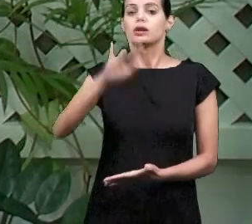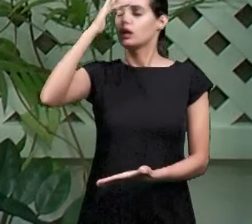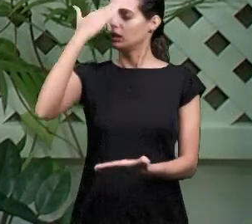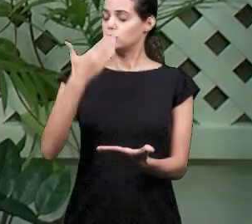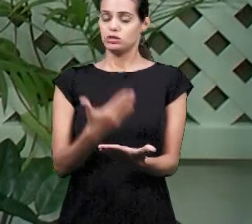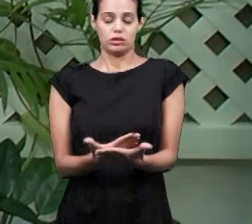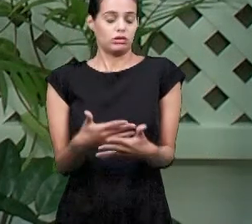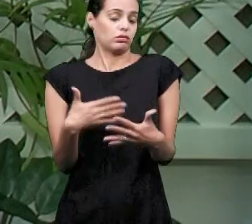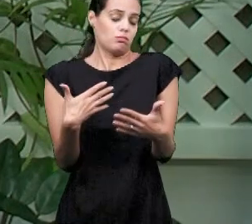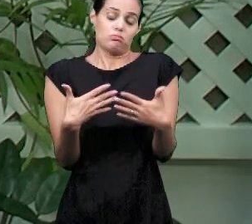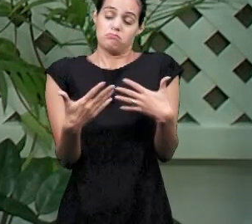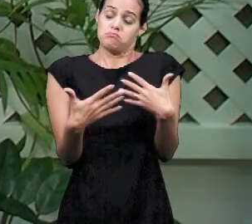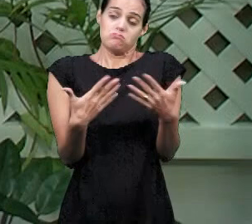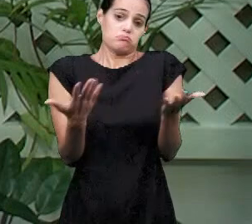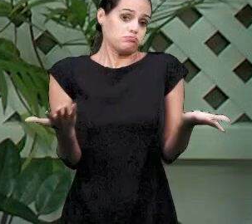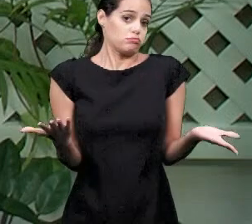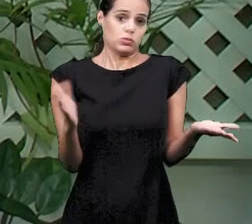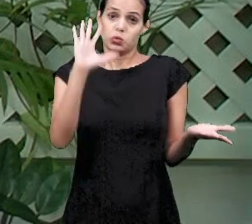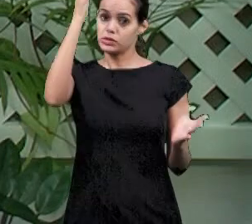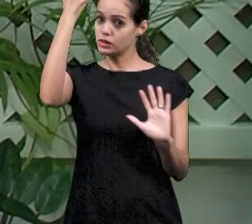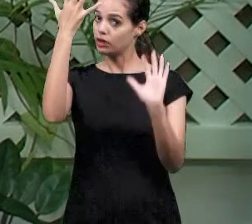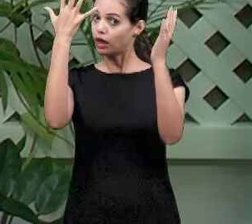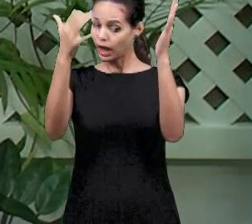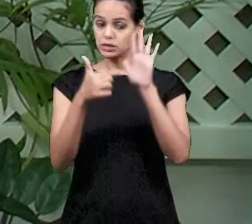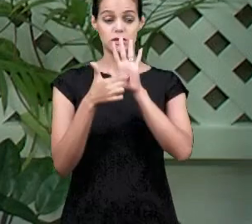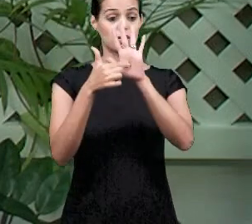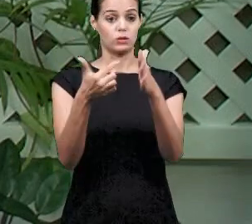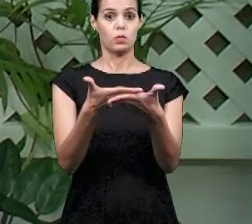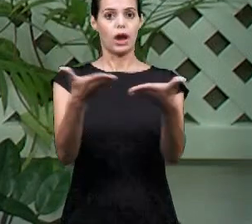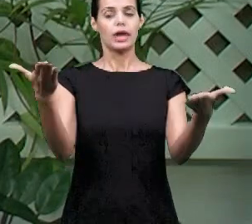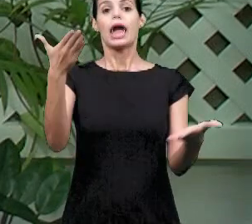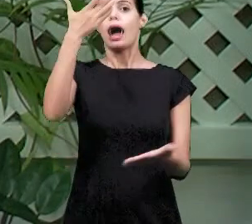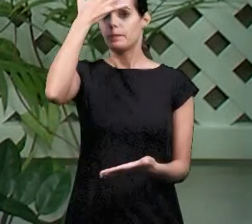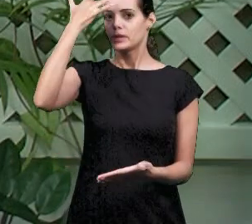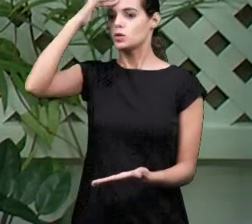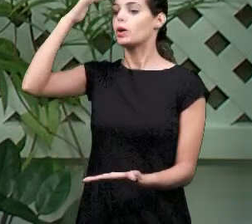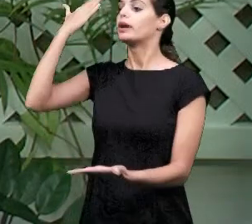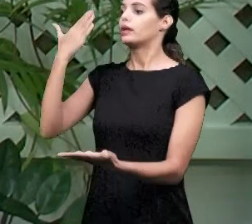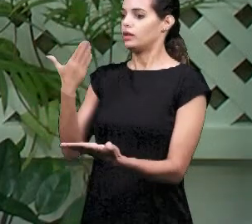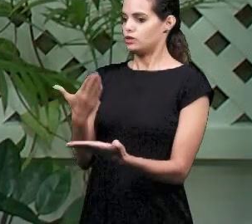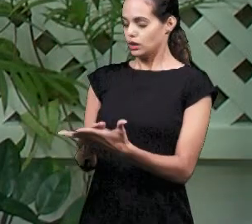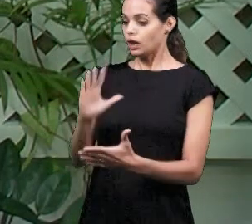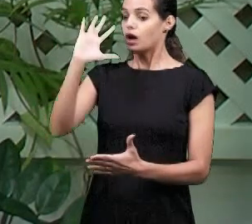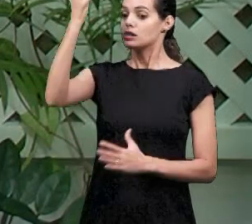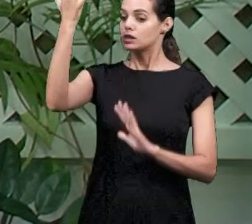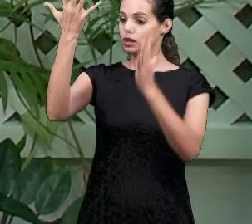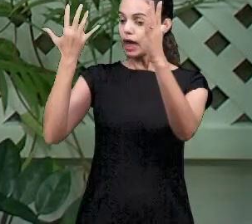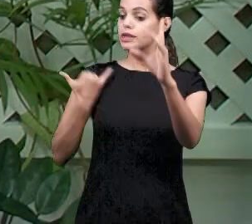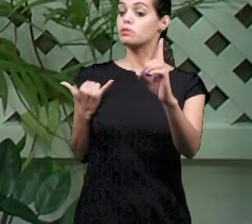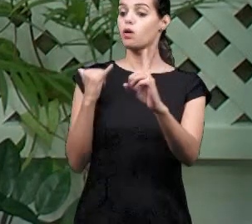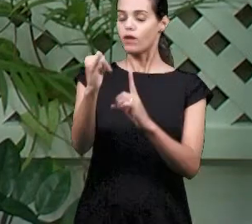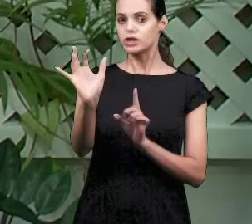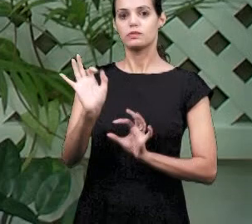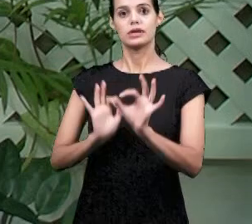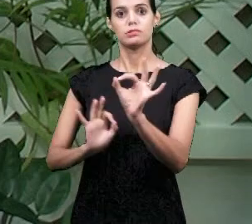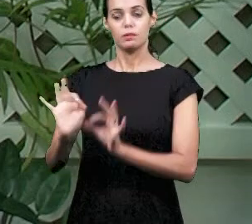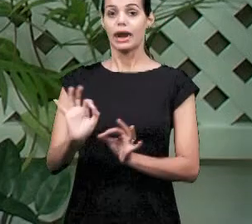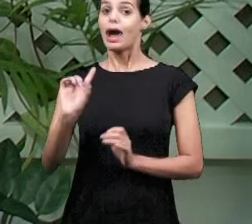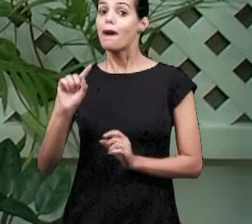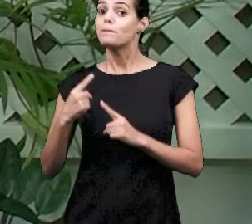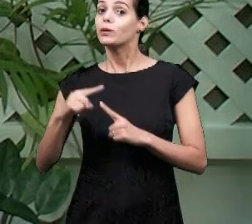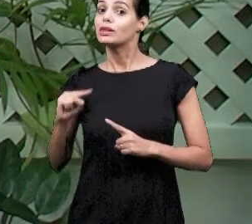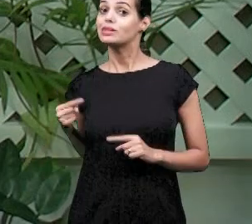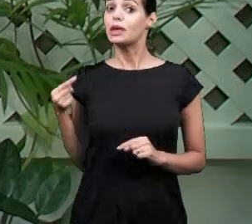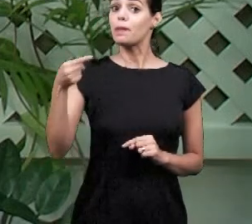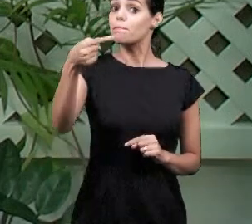ce fait d'être en train de voir le signe, c'est de ne pas prendre en considération les signes. Donc, les